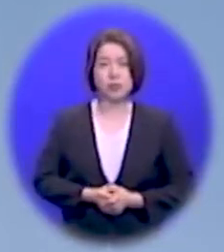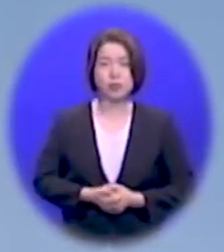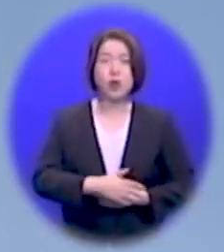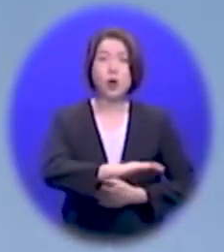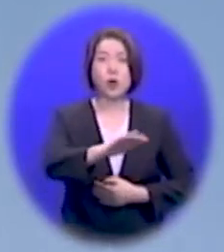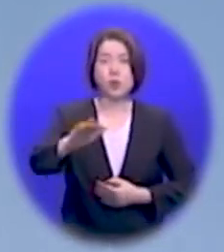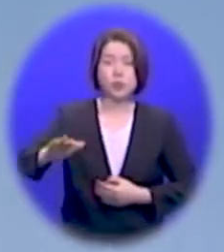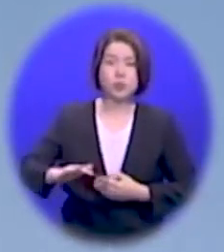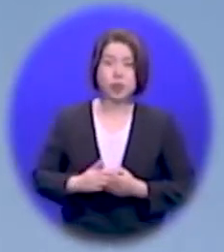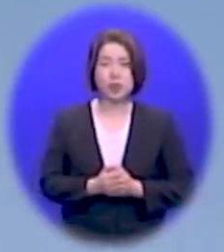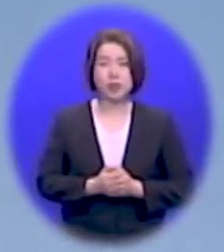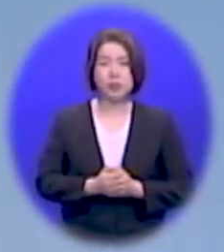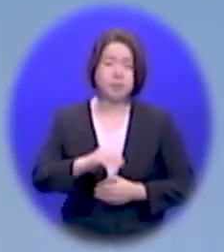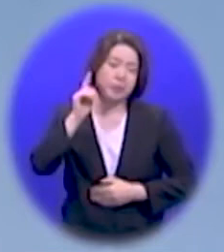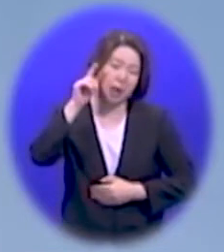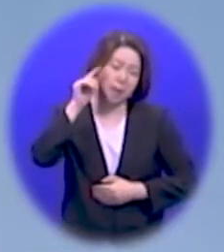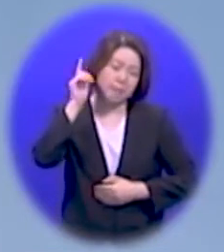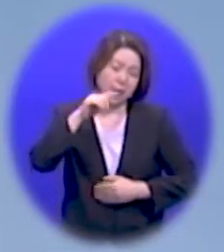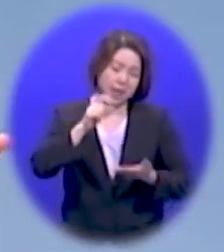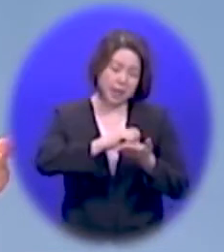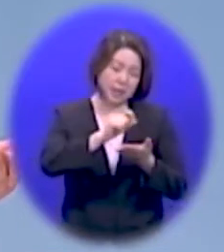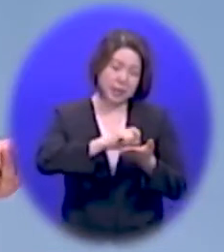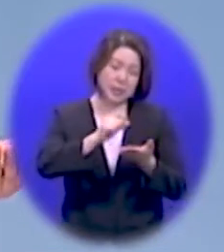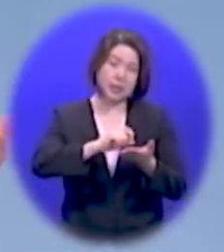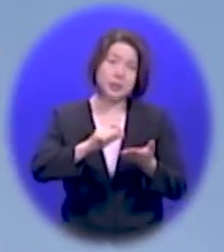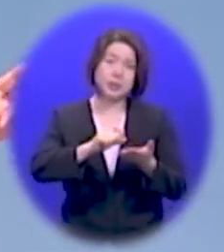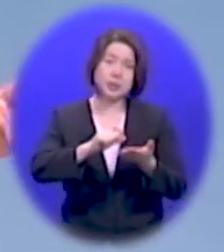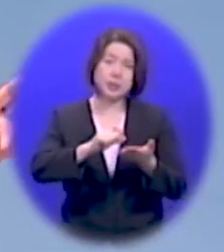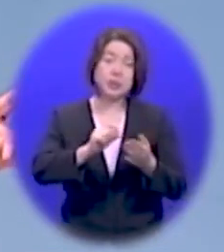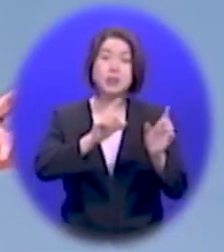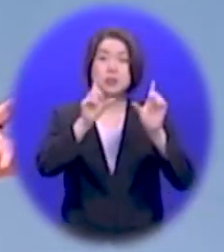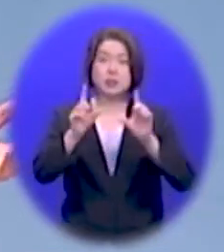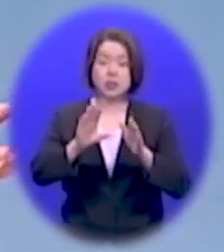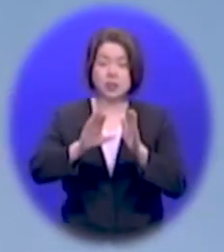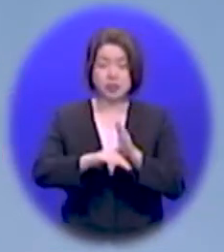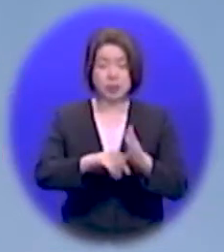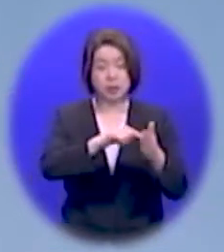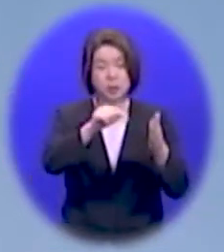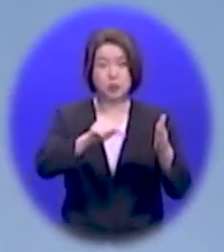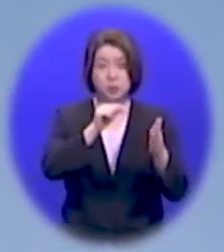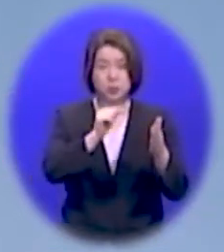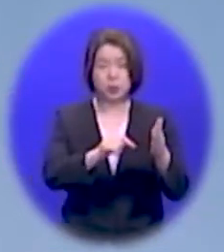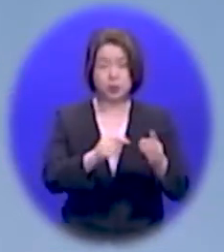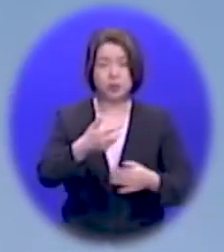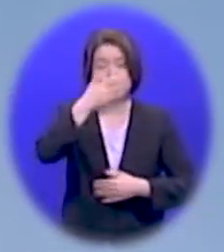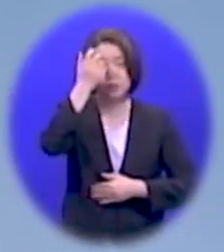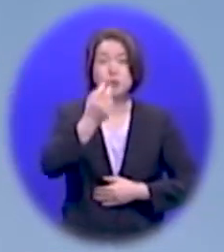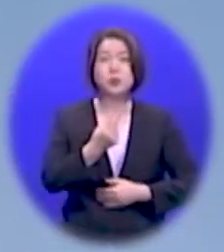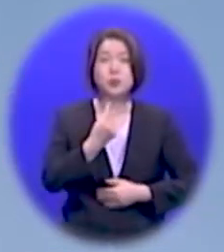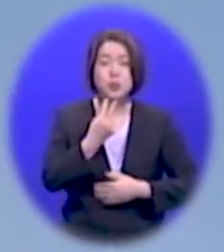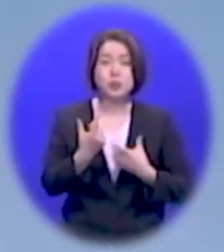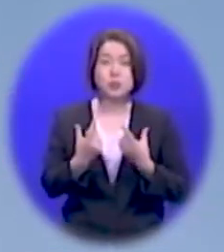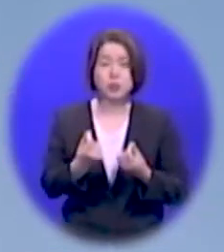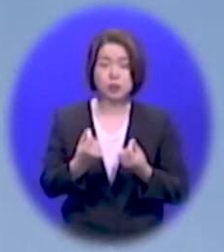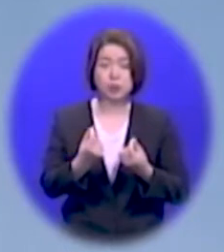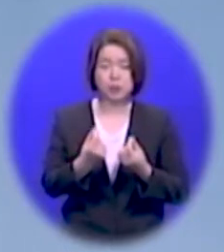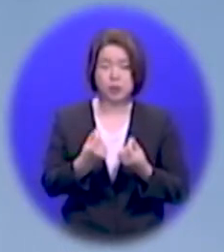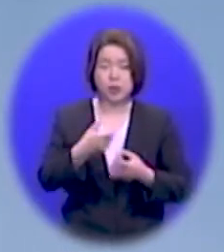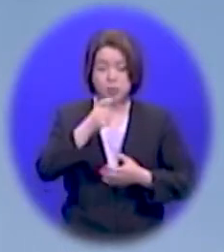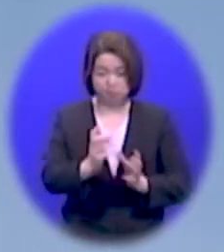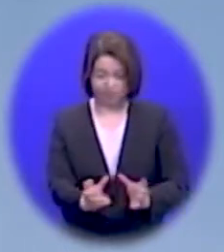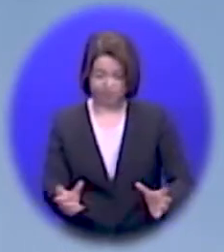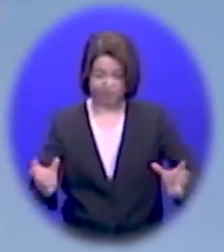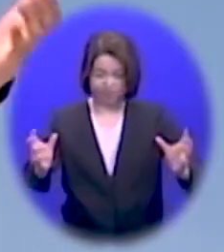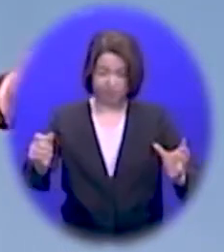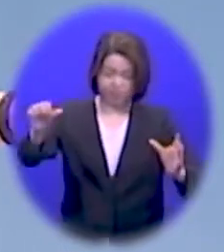우리가 매일 일기를 쓰면서 사는데 그 1기 속에는 요셉처럼 운동의 처박힌 것 같은 상황이